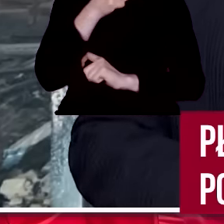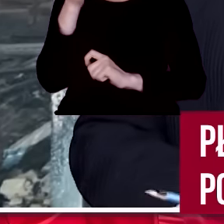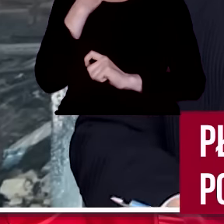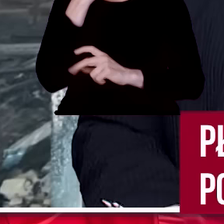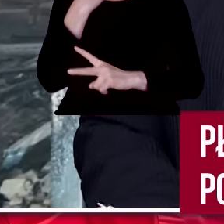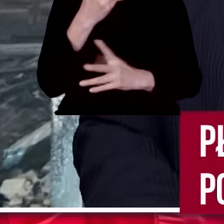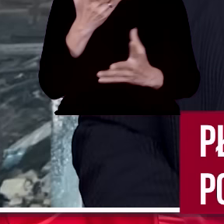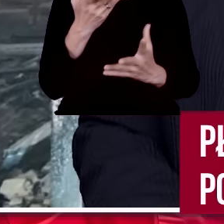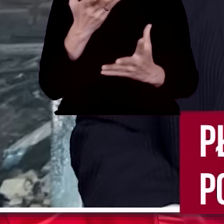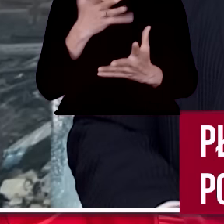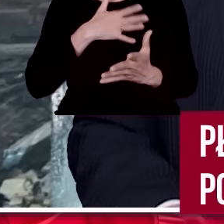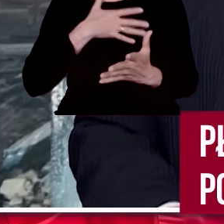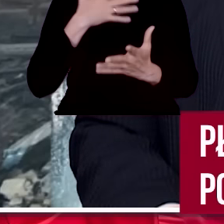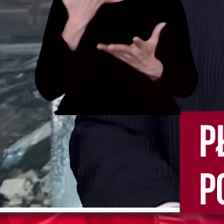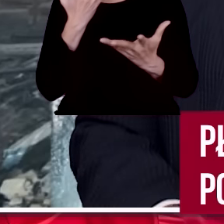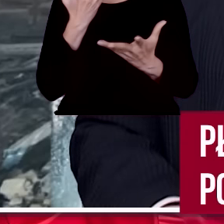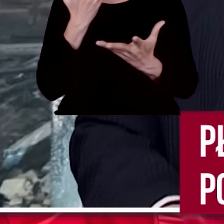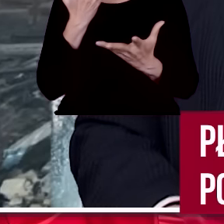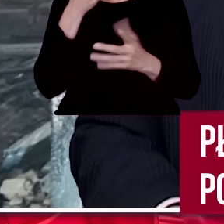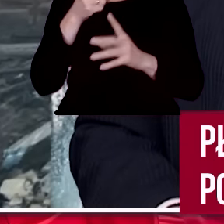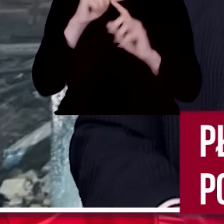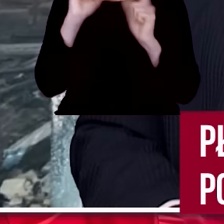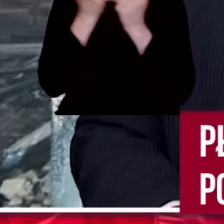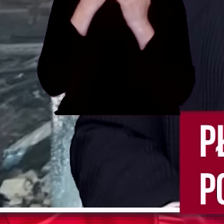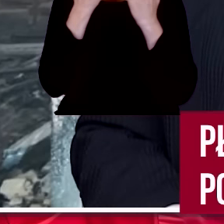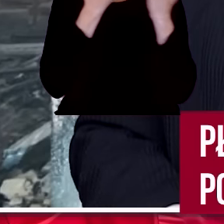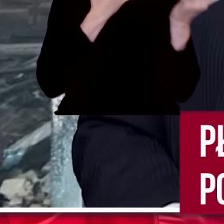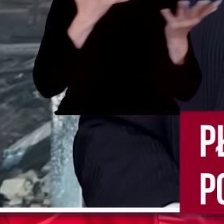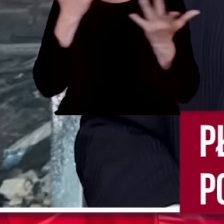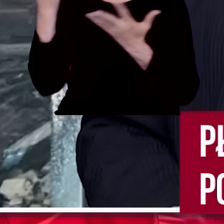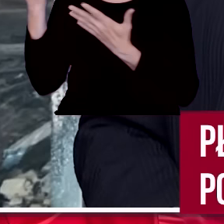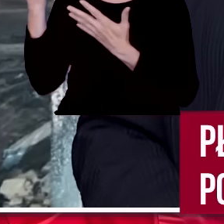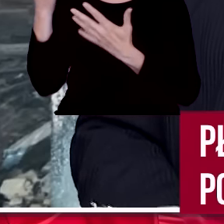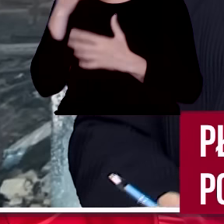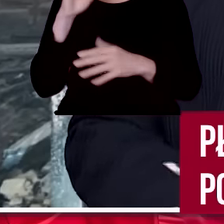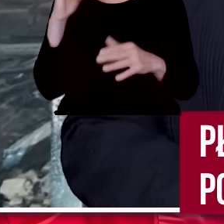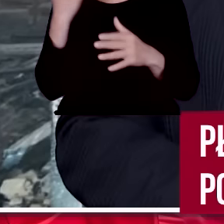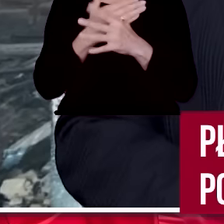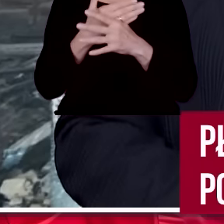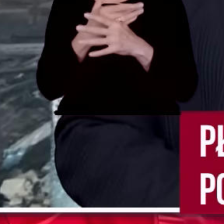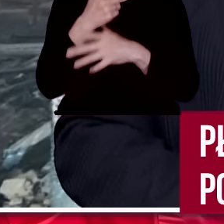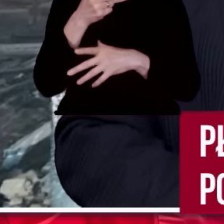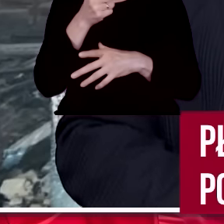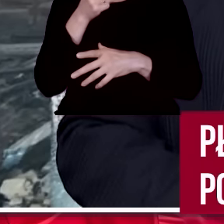zagadkowy przebieg samego samego pożaru ale ta firma która jest